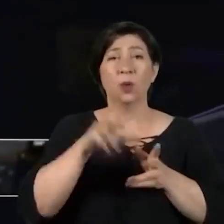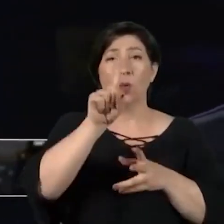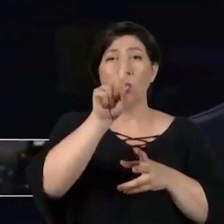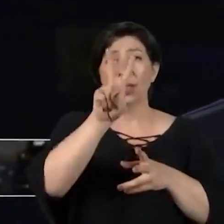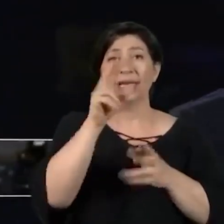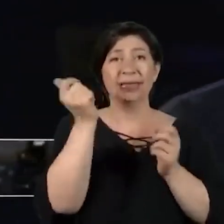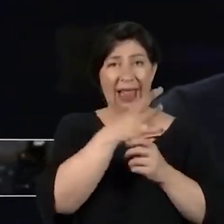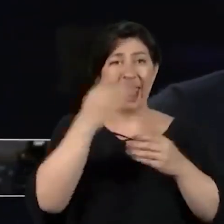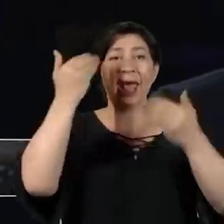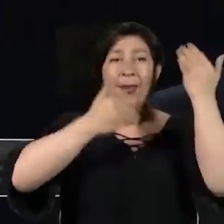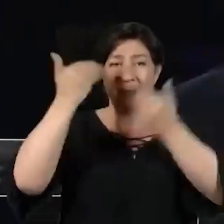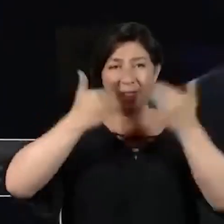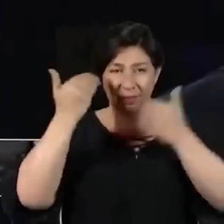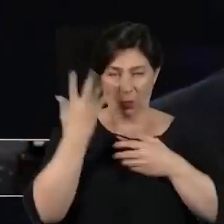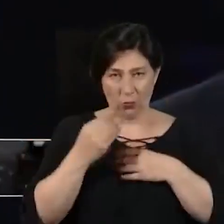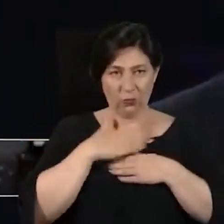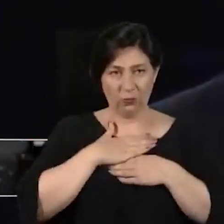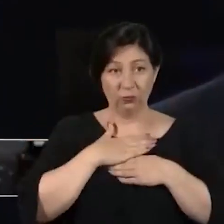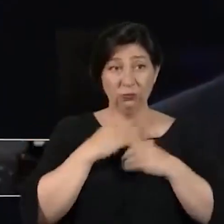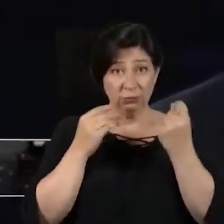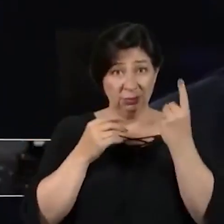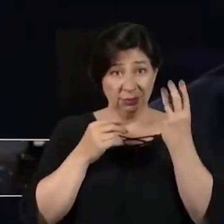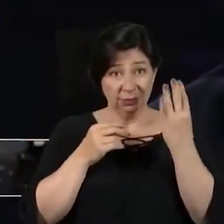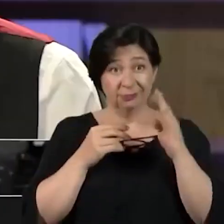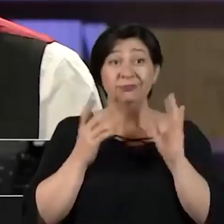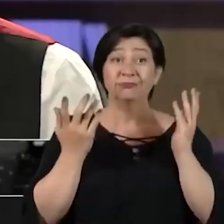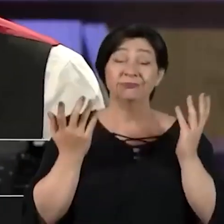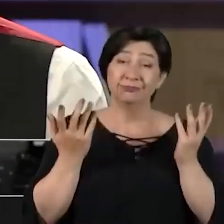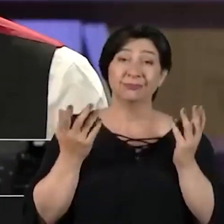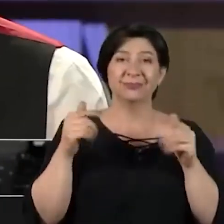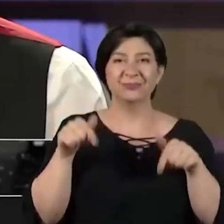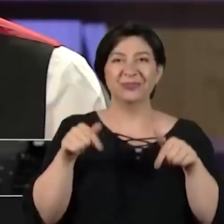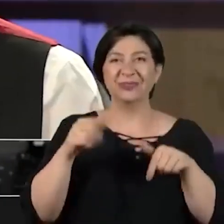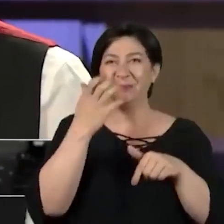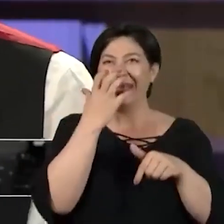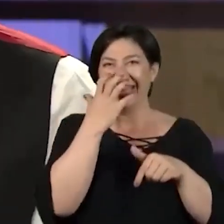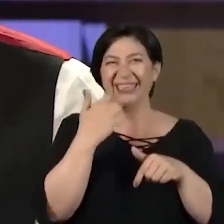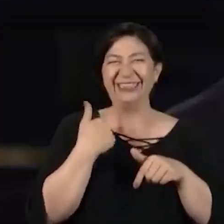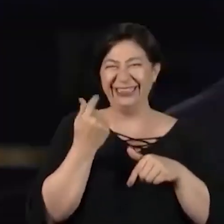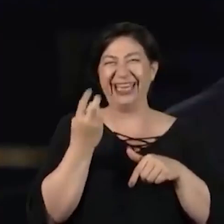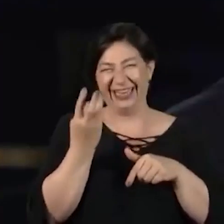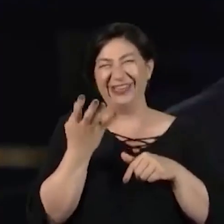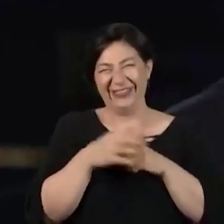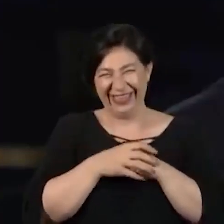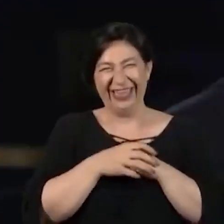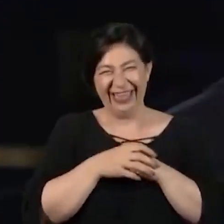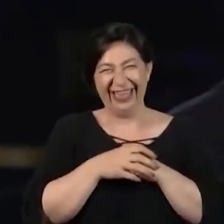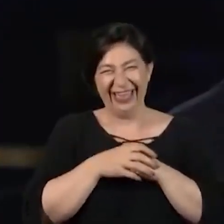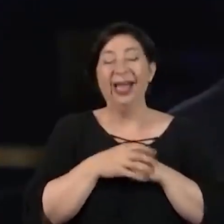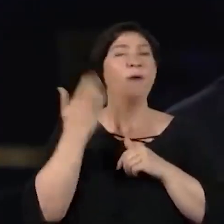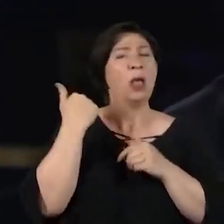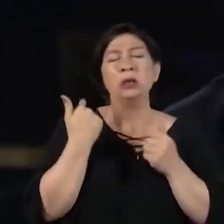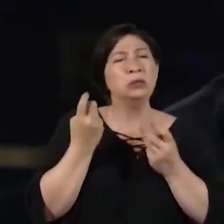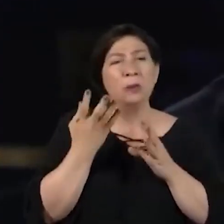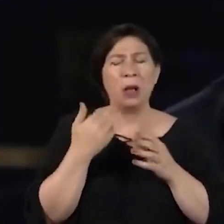12 tane estetik operasyonu oldum ben. Saydınız. Yani burada beklerken saydım. Saydınız açıkçası. Burada beklerken. Evet,